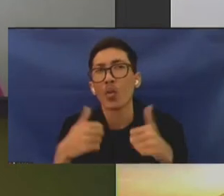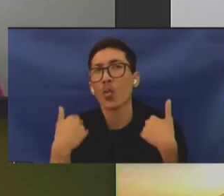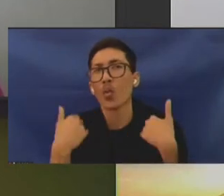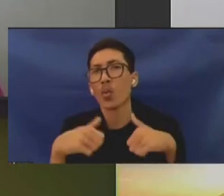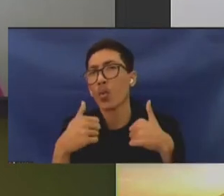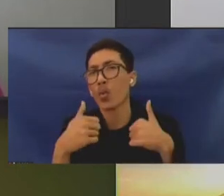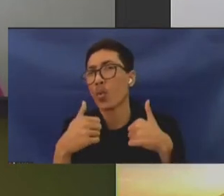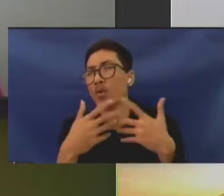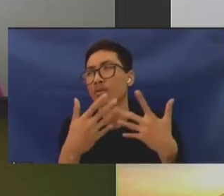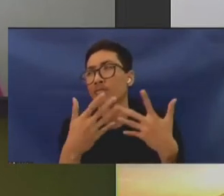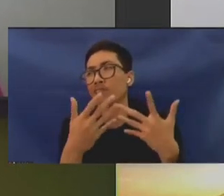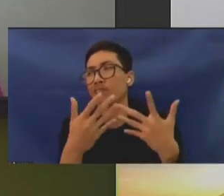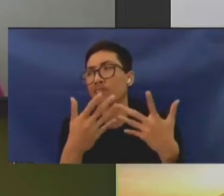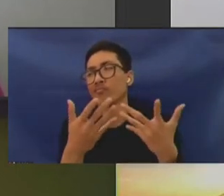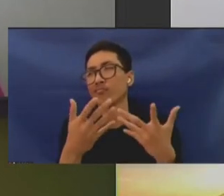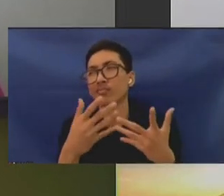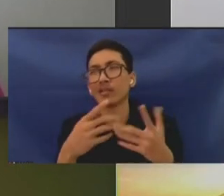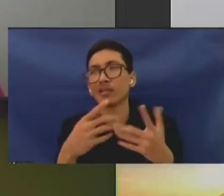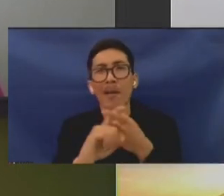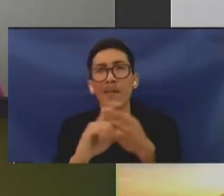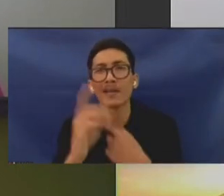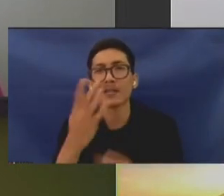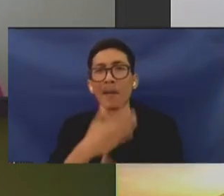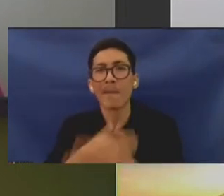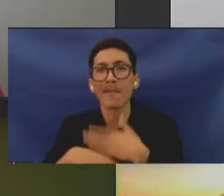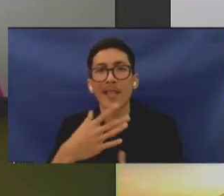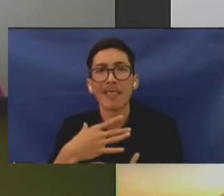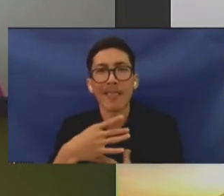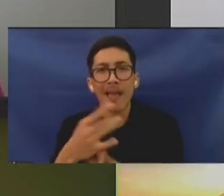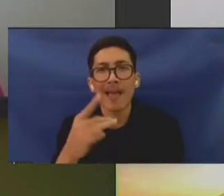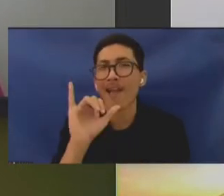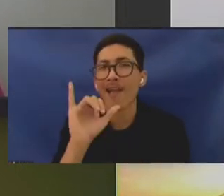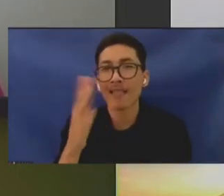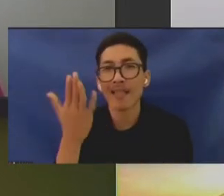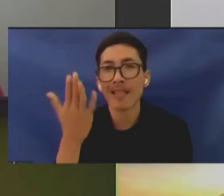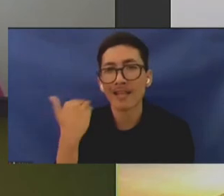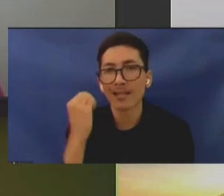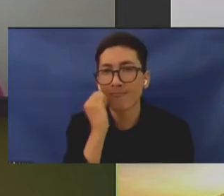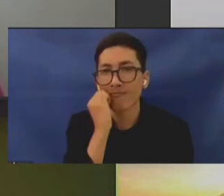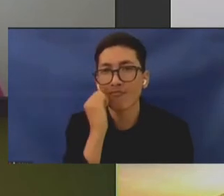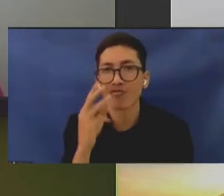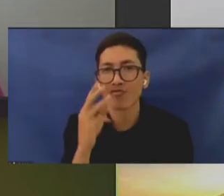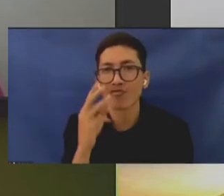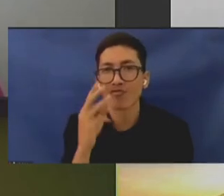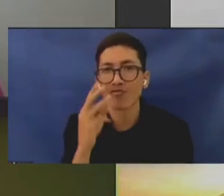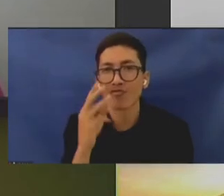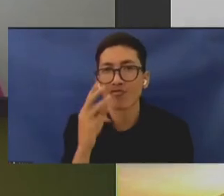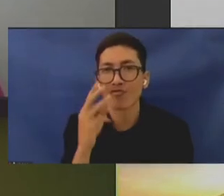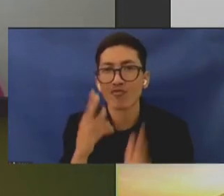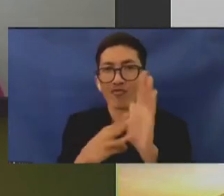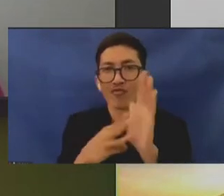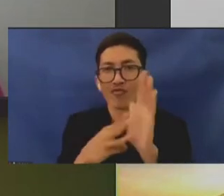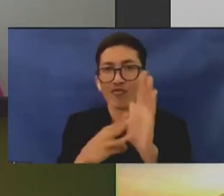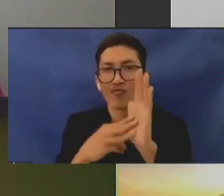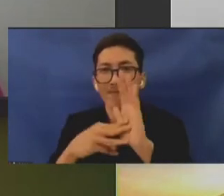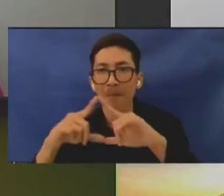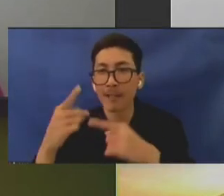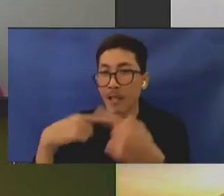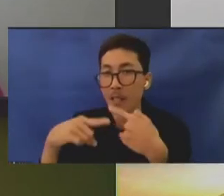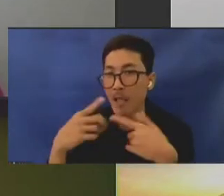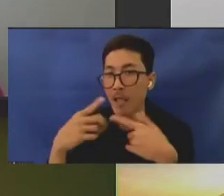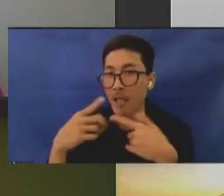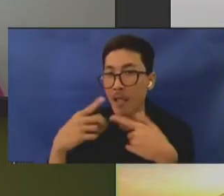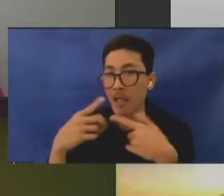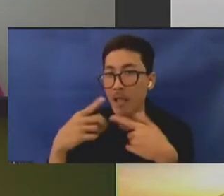benefit gitu kan. Dari salah satu tadi Bu Mima cerita bagaimana Baki pun mulai aktif mulai bercerita, terus juga terkait terlepas mungkin